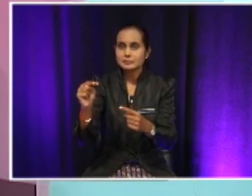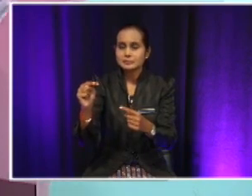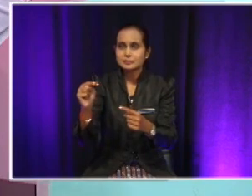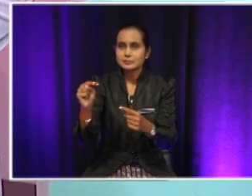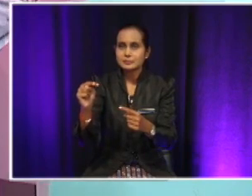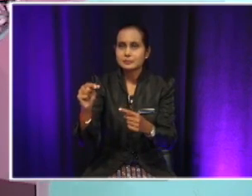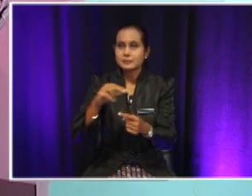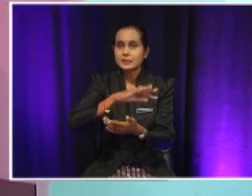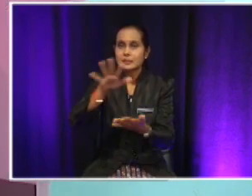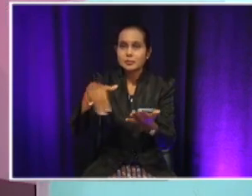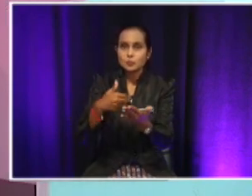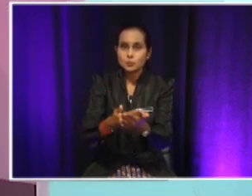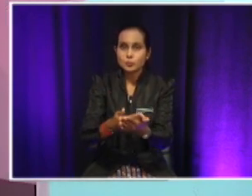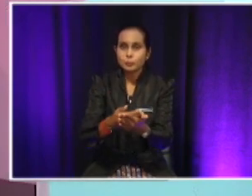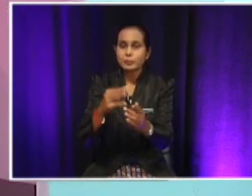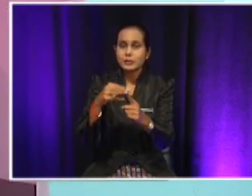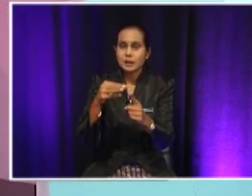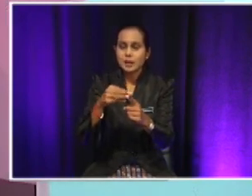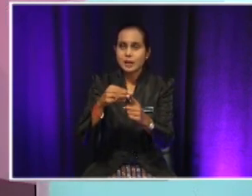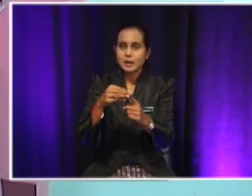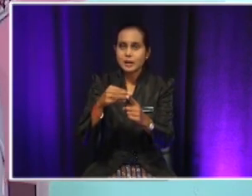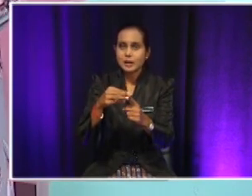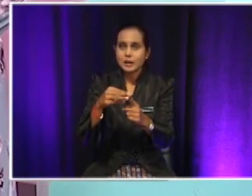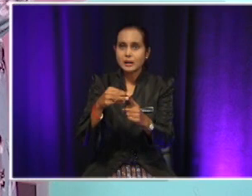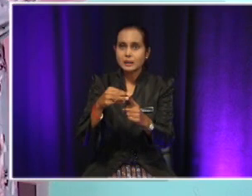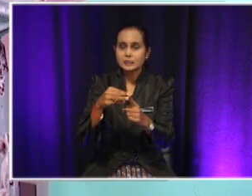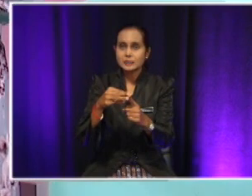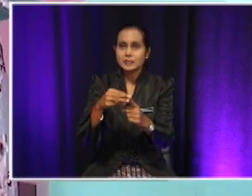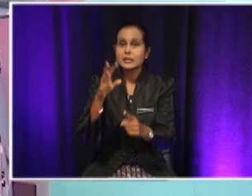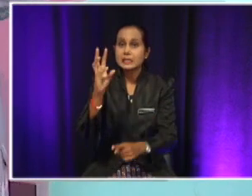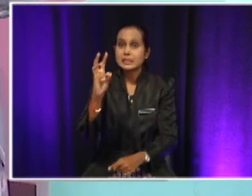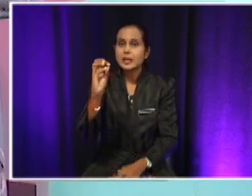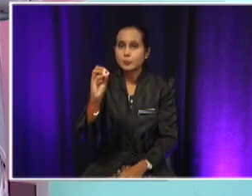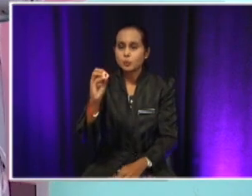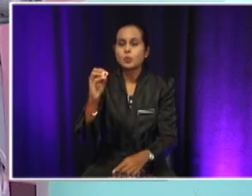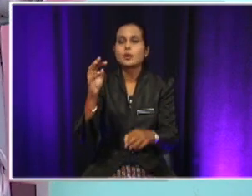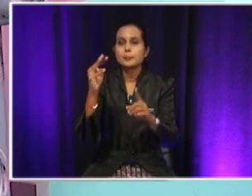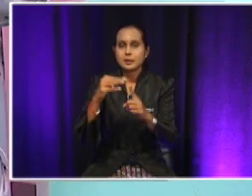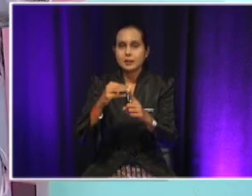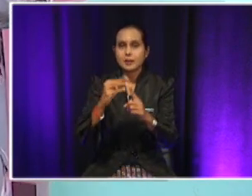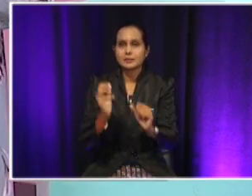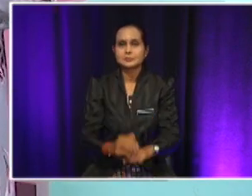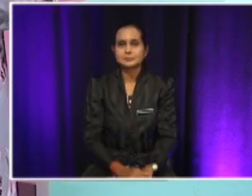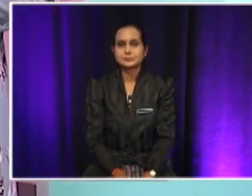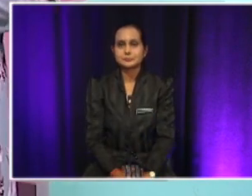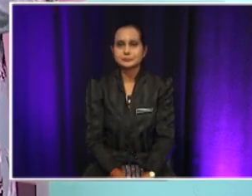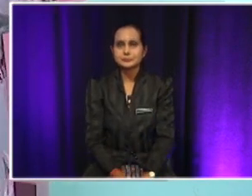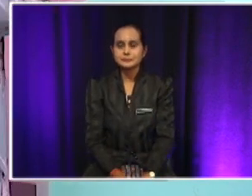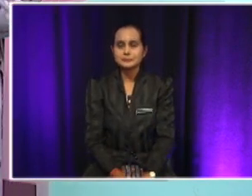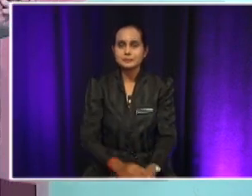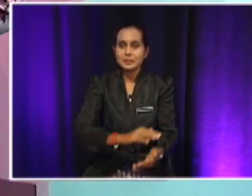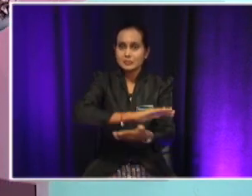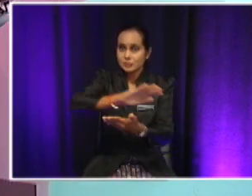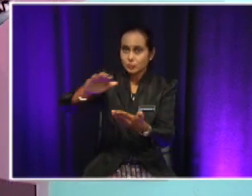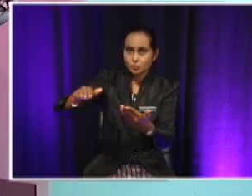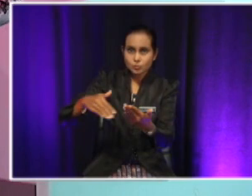markah keseluruhannya untuk bahagian B ini yang 4 soalan ni akan ada 60 markah. Jadi keseluruhan